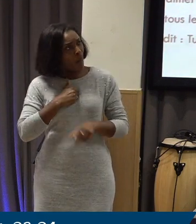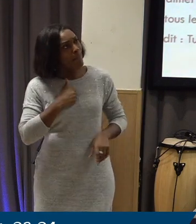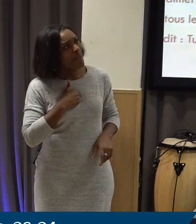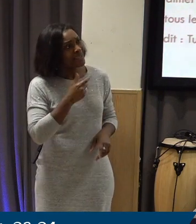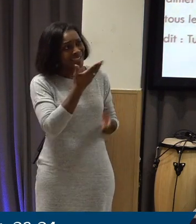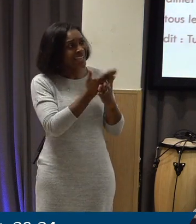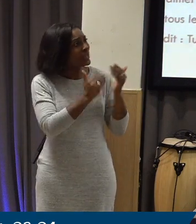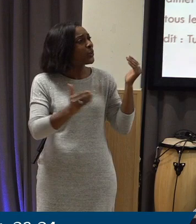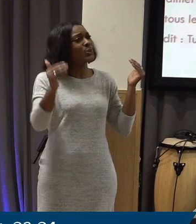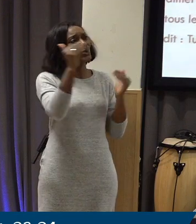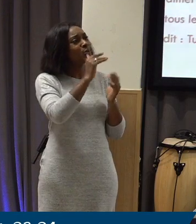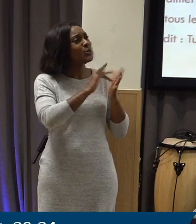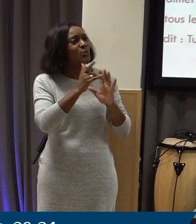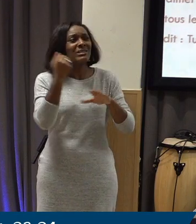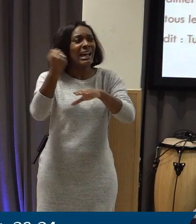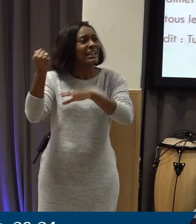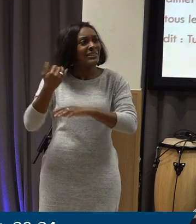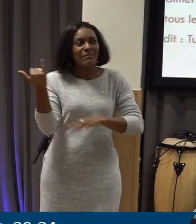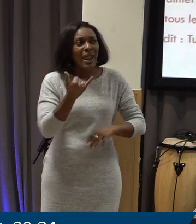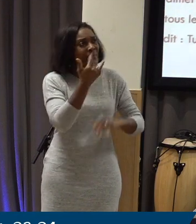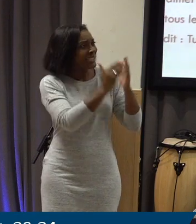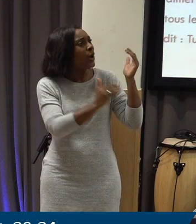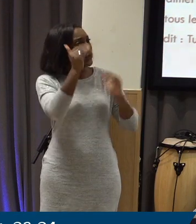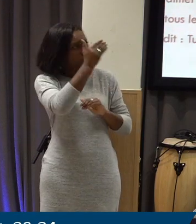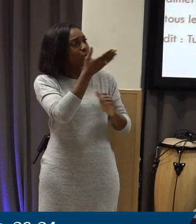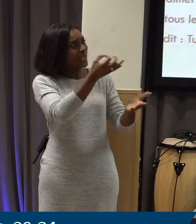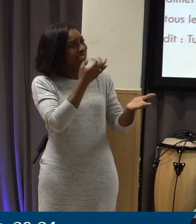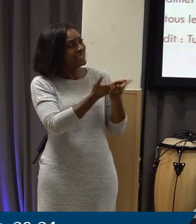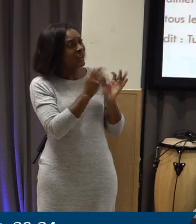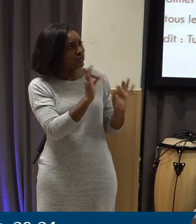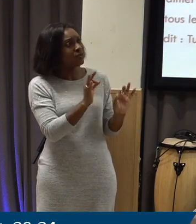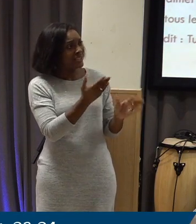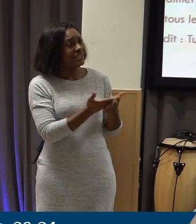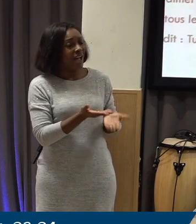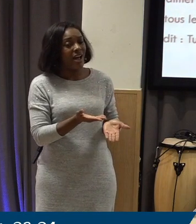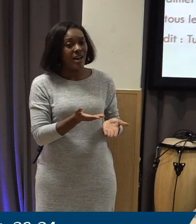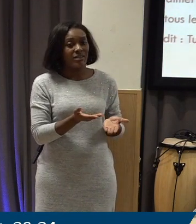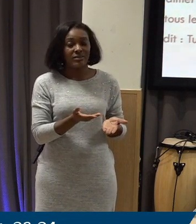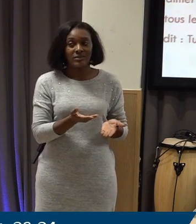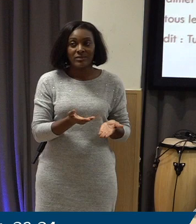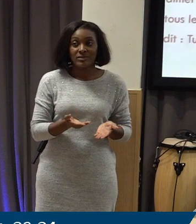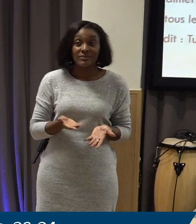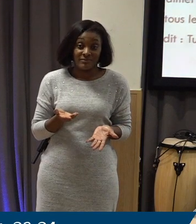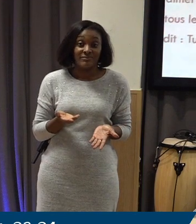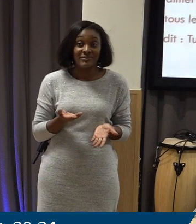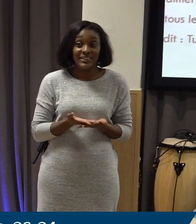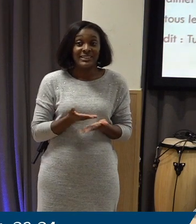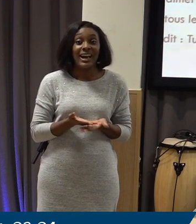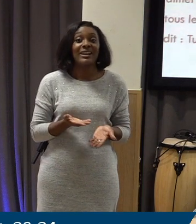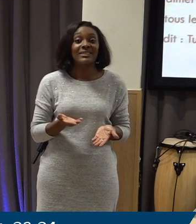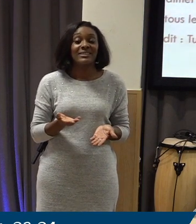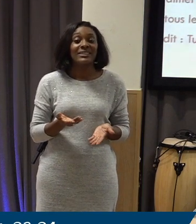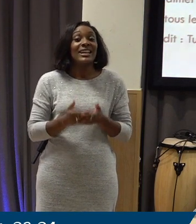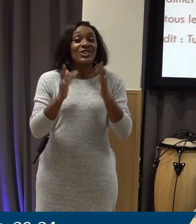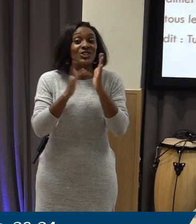les holocaustes et tous les sacrifices. » Les holocaustes et les sacrifices qu'on donne aux idoles.